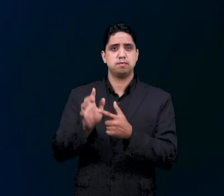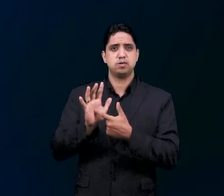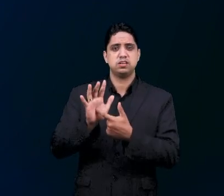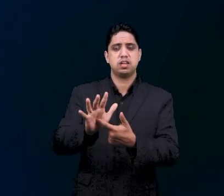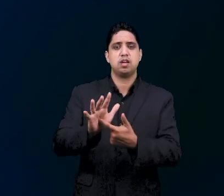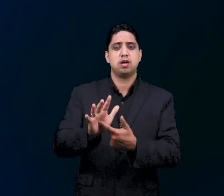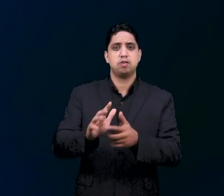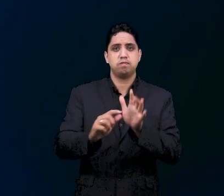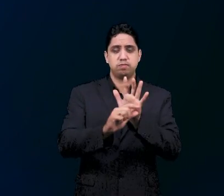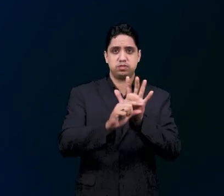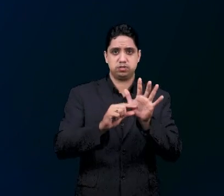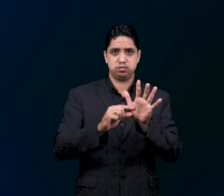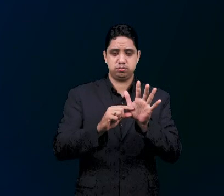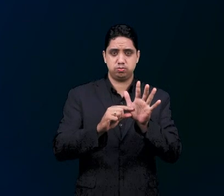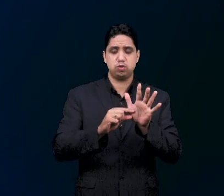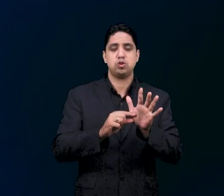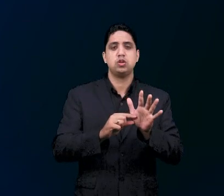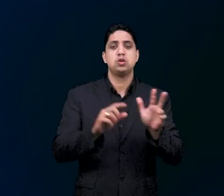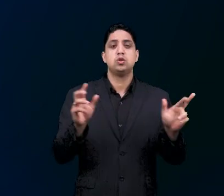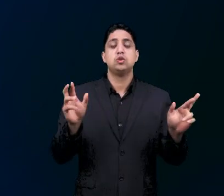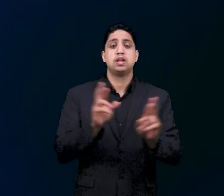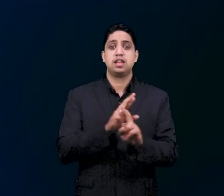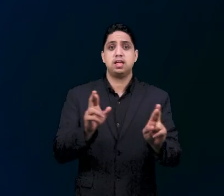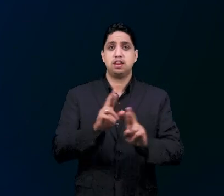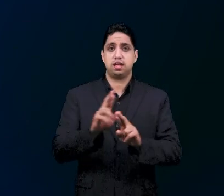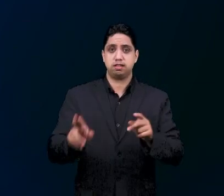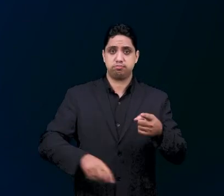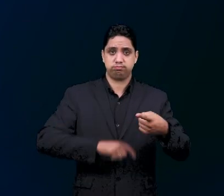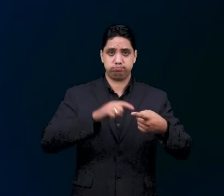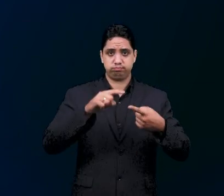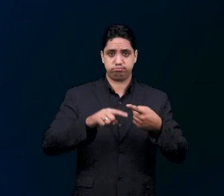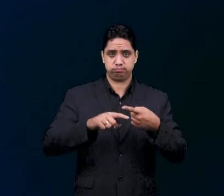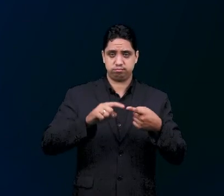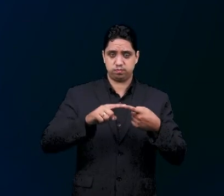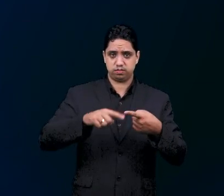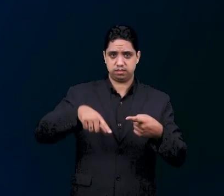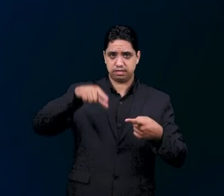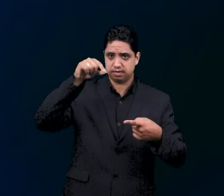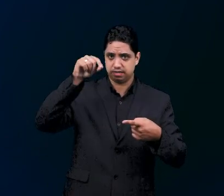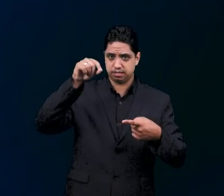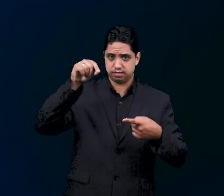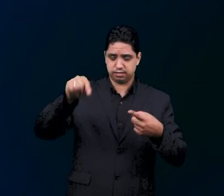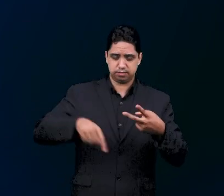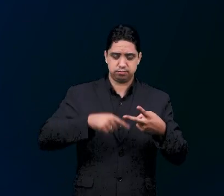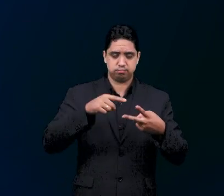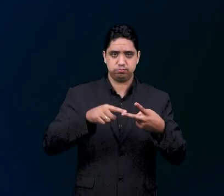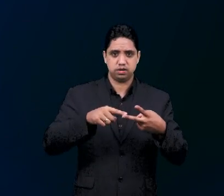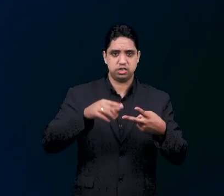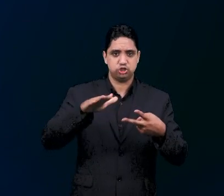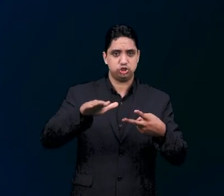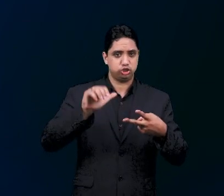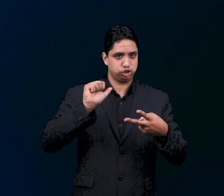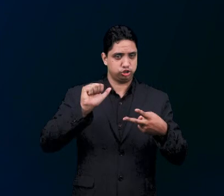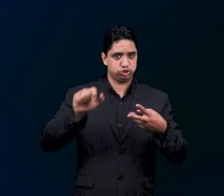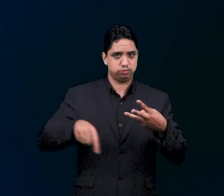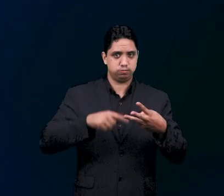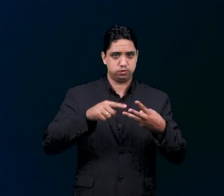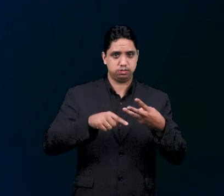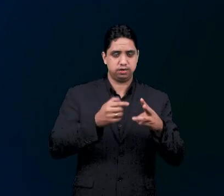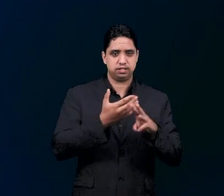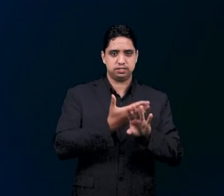citez les versets correspondants par rapport à l'élection, l'appel et la sanctification.